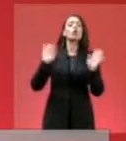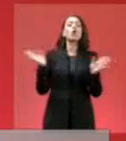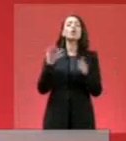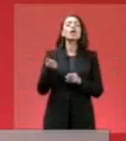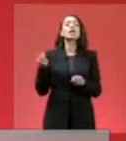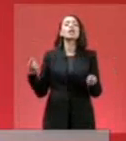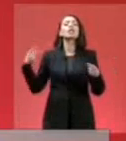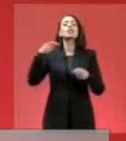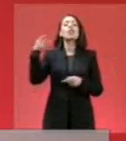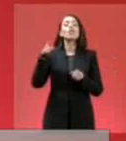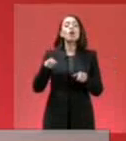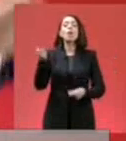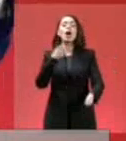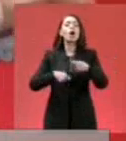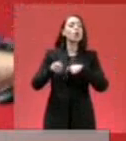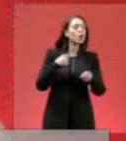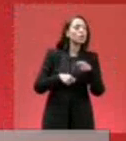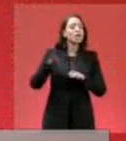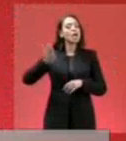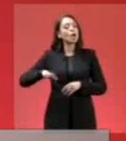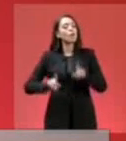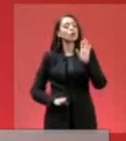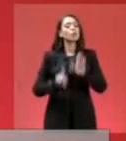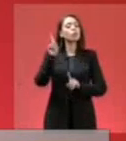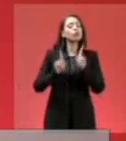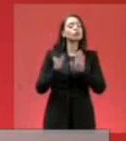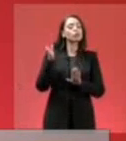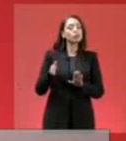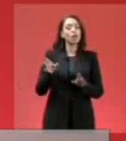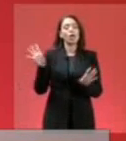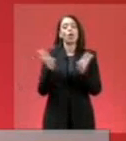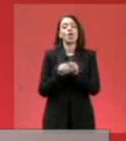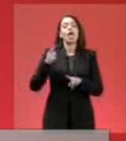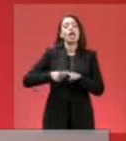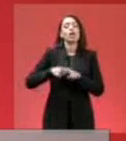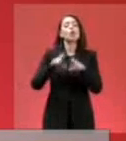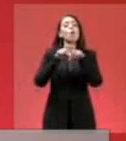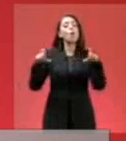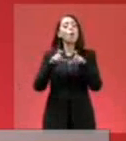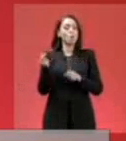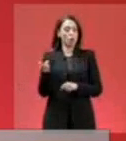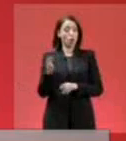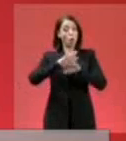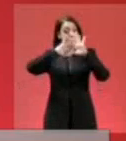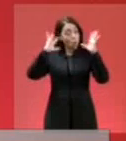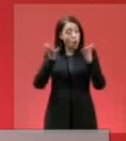την πρόσβασή μας στις αγορές, τα χαμηλότερα ποσοστά στο ελληνικό ομόλογο. Όλα αυτά